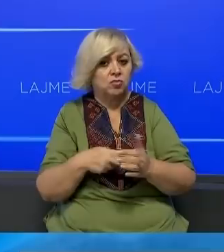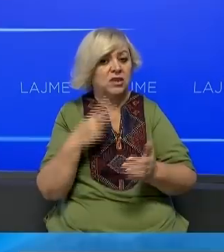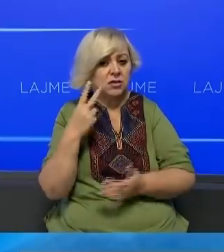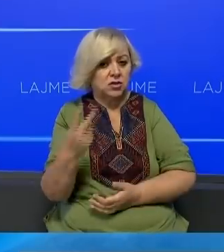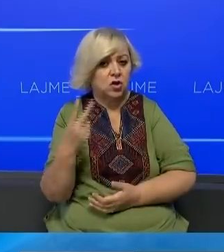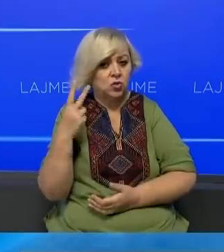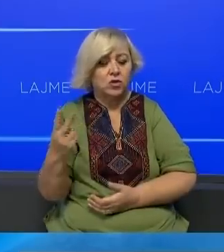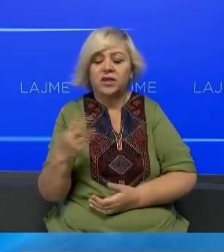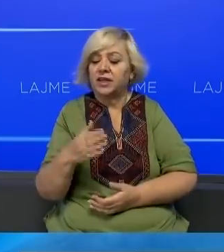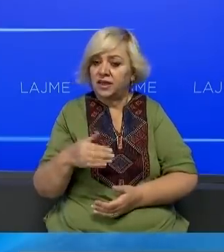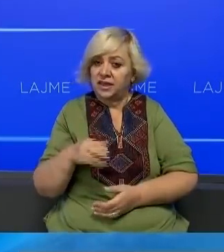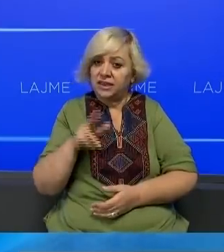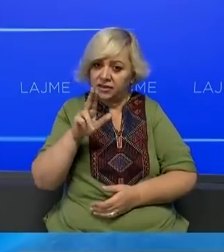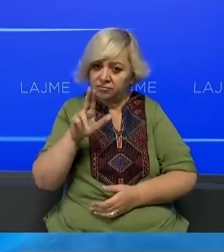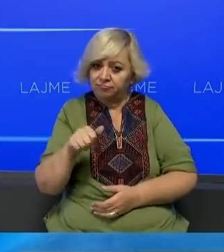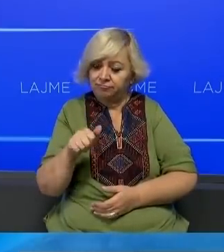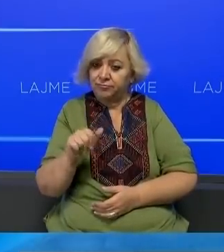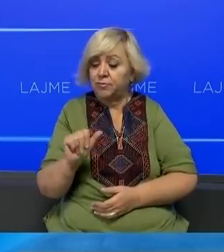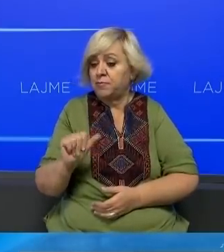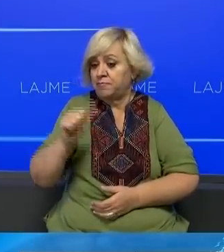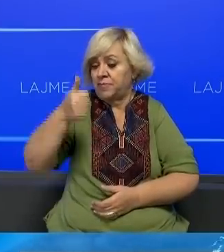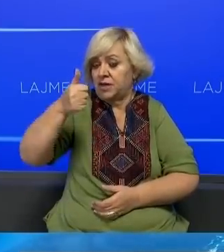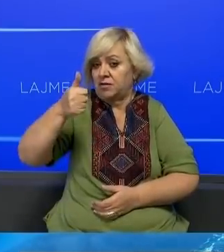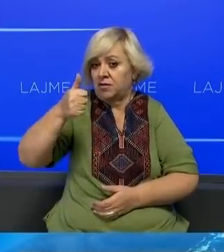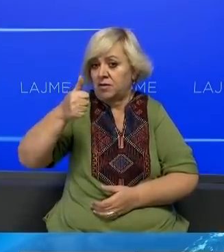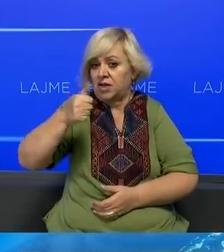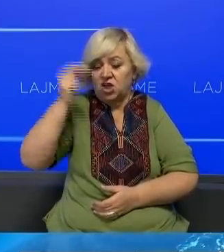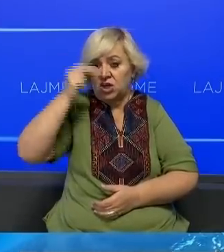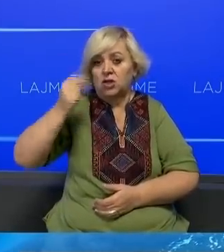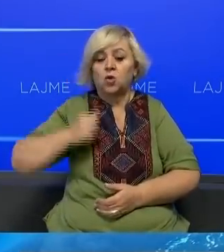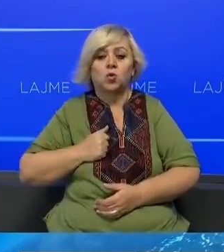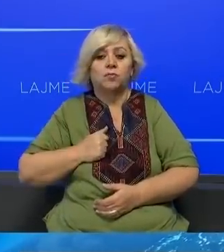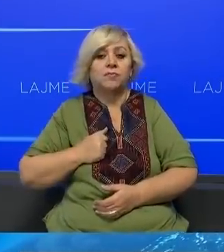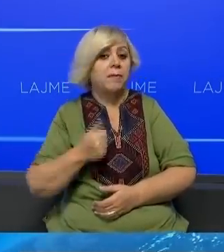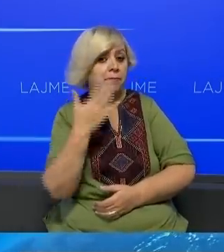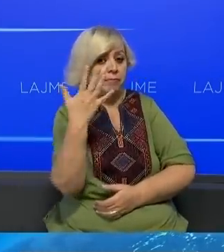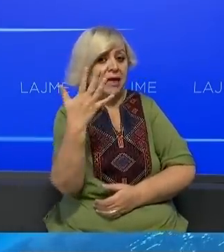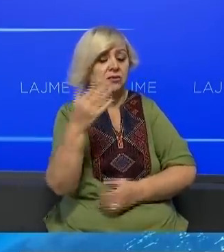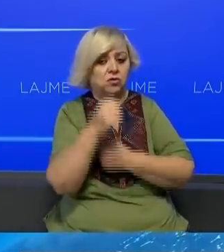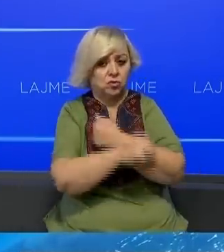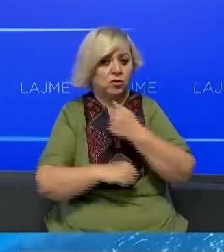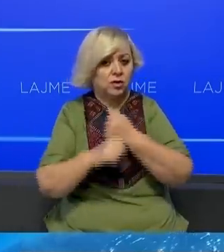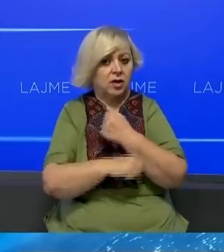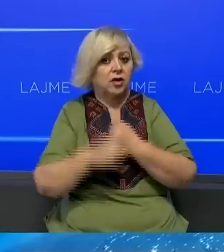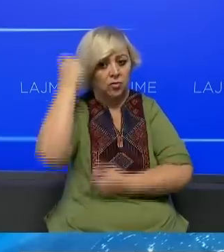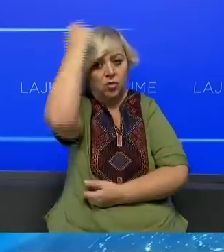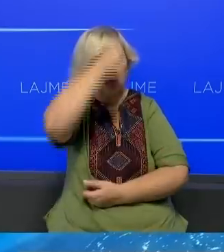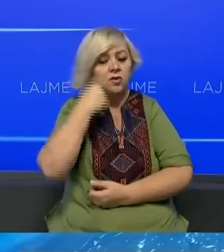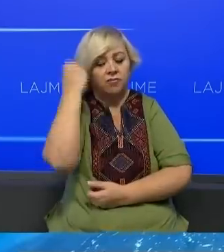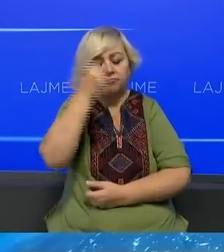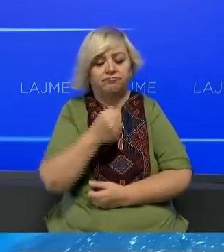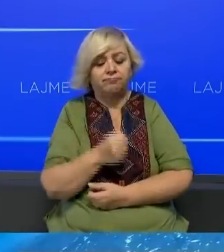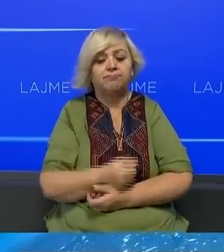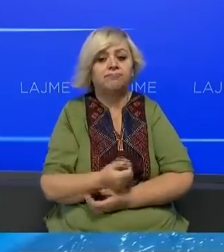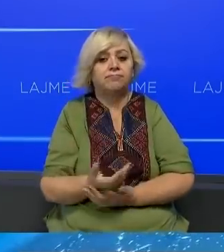2021-2022, ne do të kemi për herë të parë në shkencat ushtarake 5 student nga Kosova, të cilët